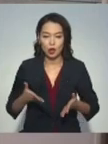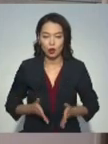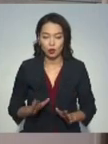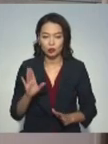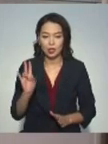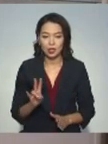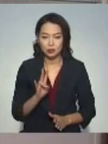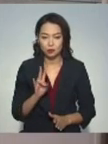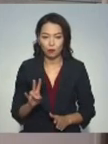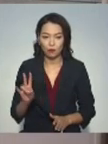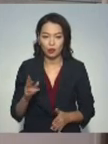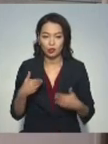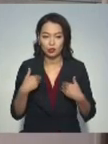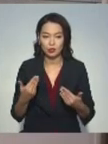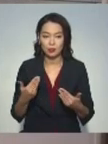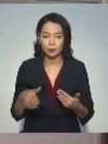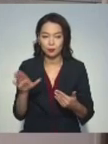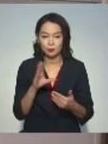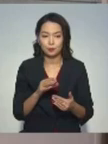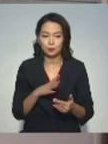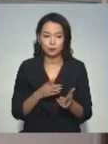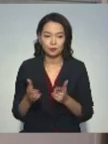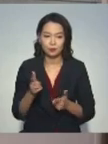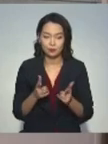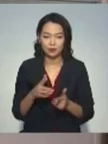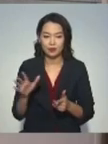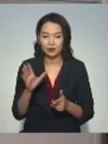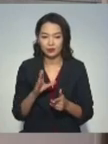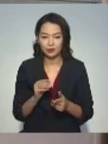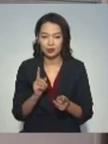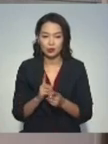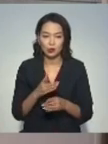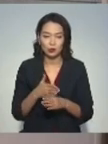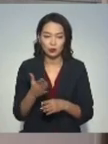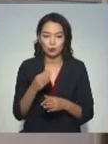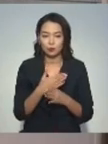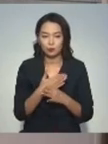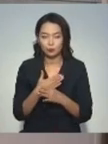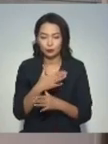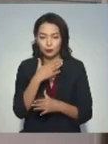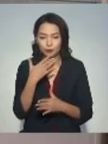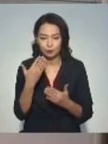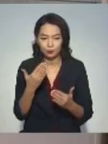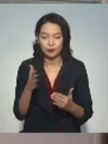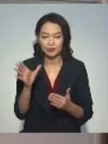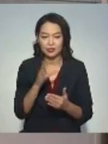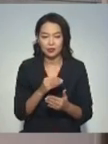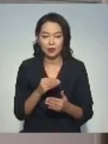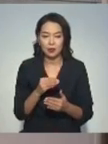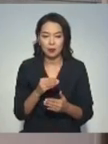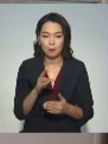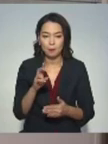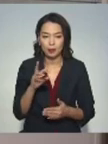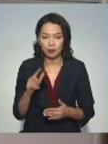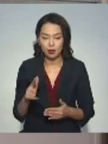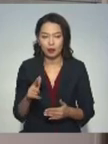Христова. Желаю крепости духовных и телесных сил, Божией помощи, всех благ. Пусть